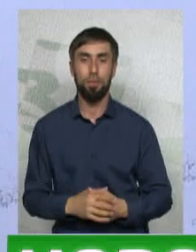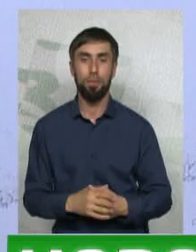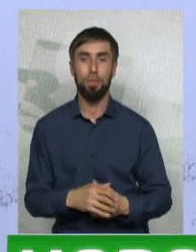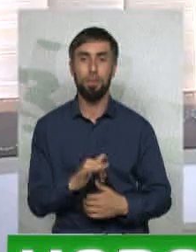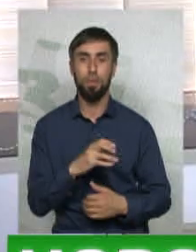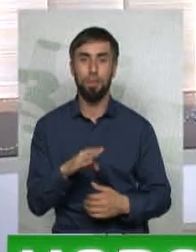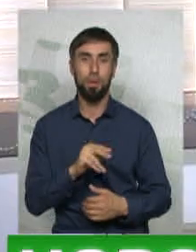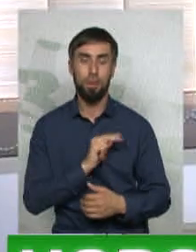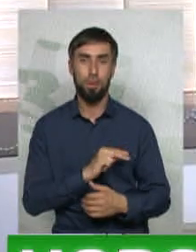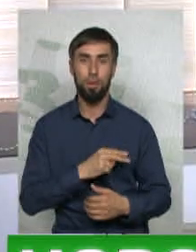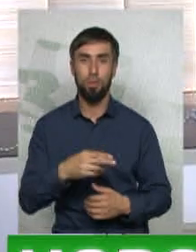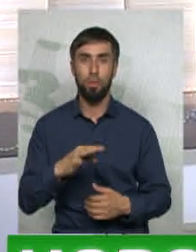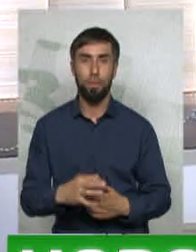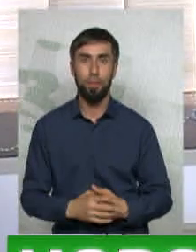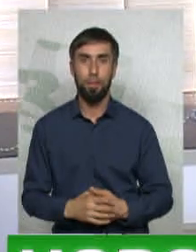идет работа по